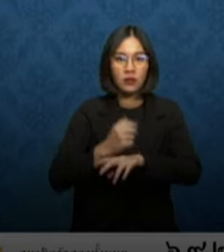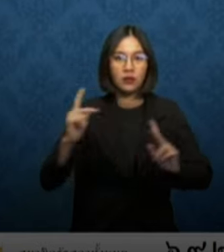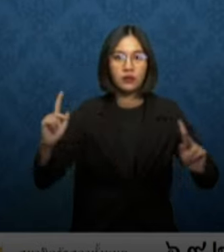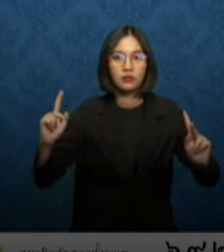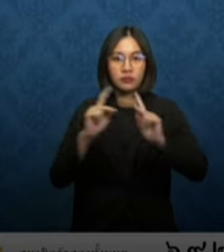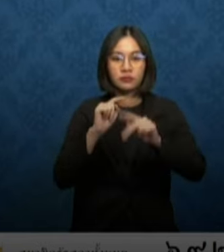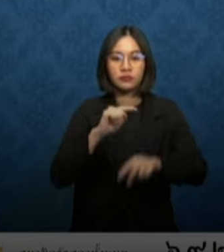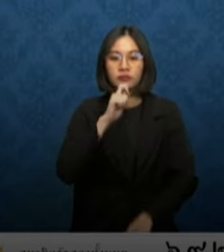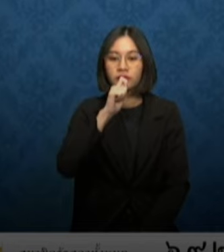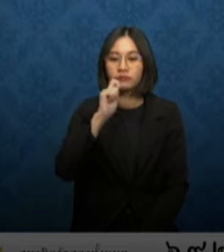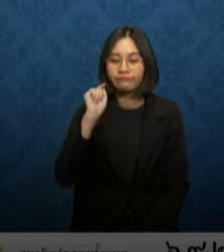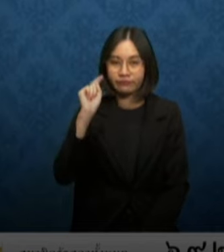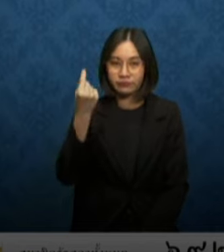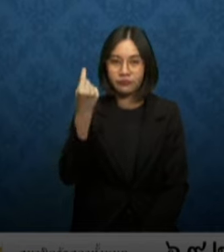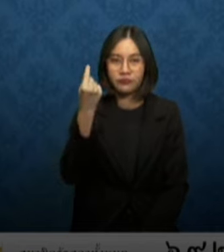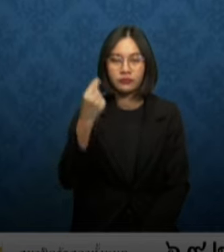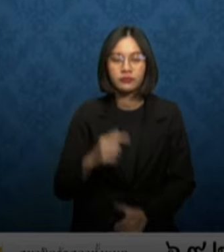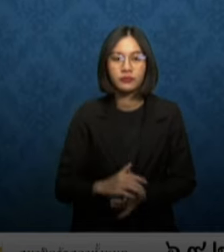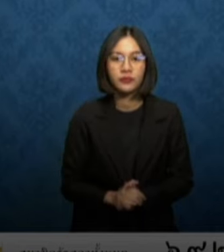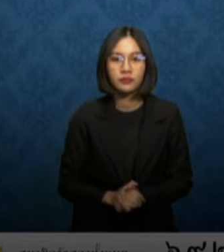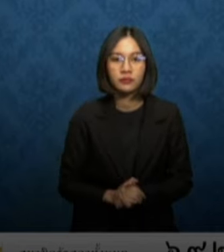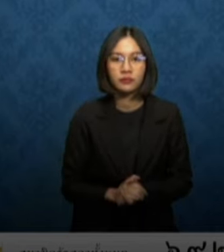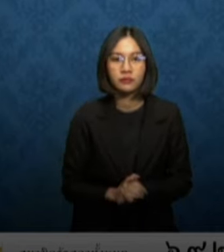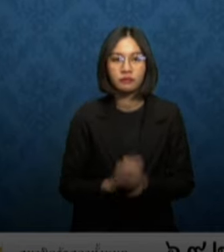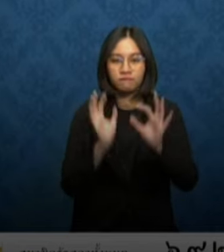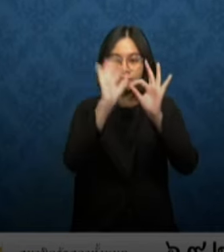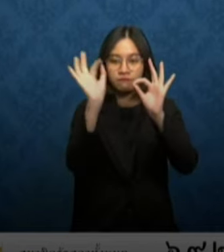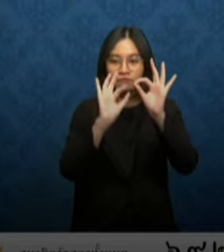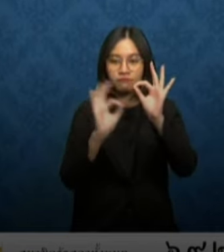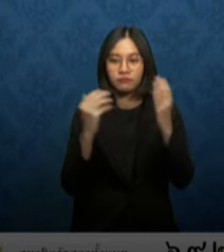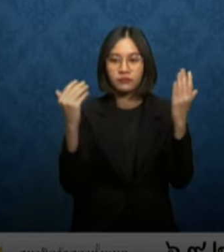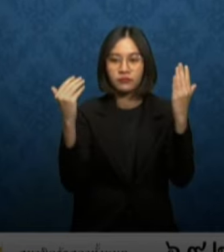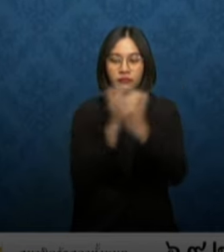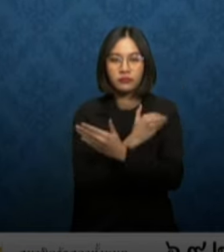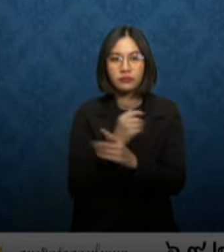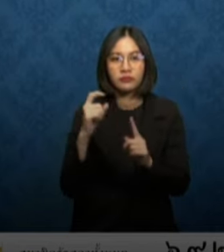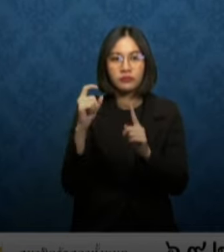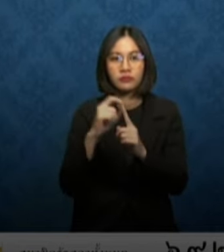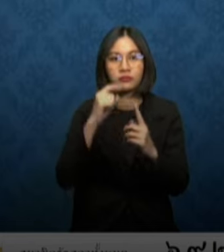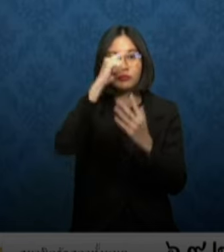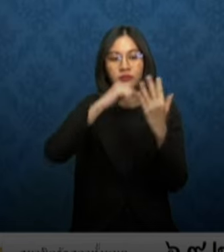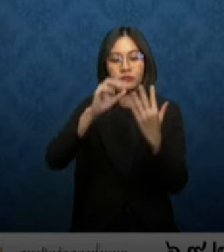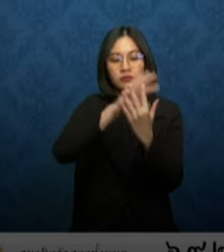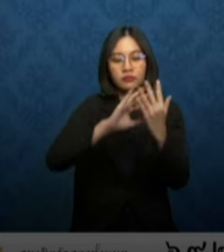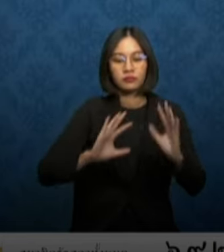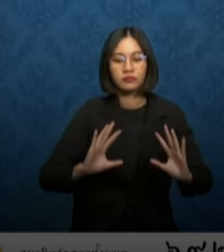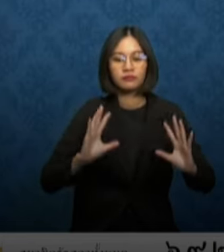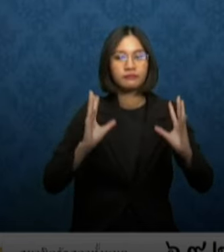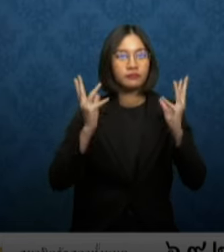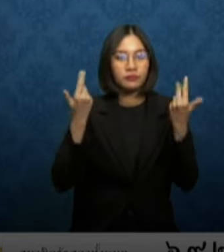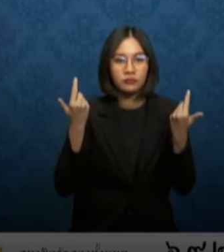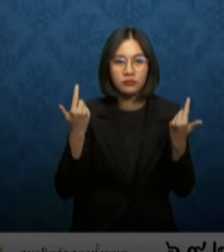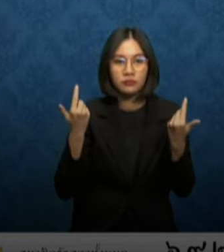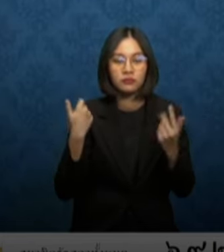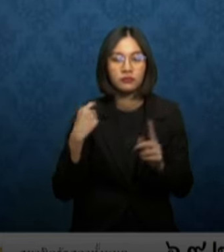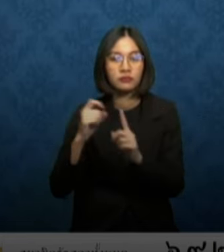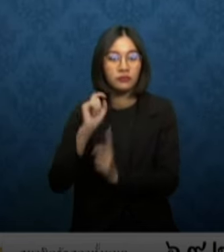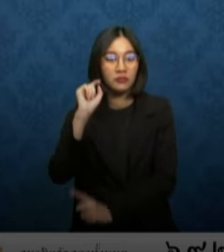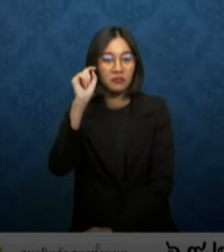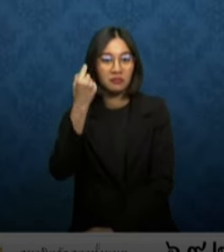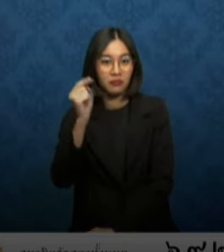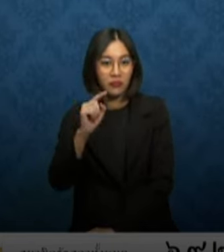คนเดิมนี่แหละครับให้สัมภาษณ์อีกครั้งแต่เนื้อหาเปลี่ยนไปแล้วครับว่าคำว่าทั่วประเทศหายไปและมีคำใหม่มา